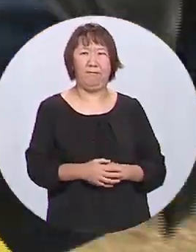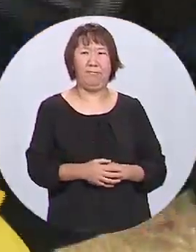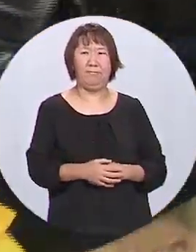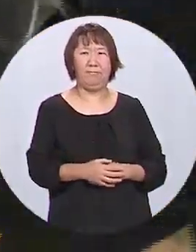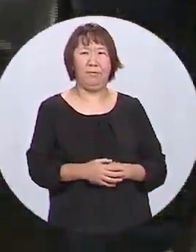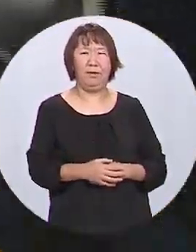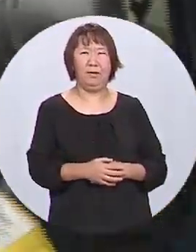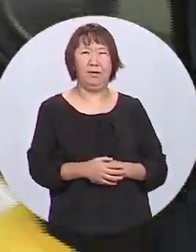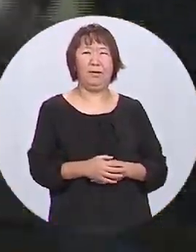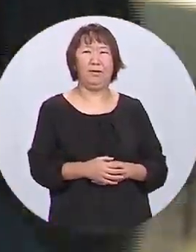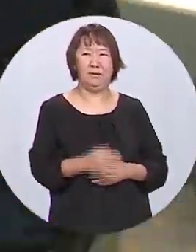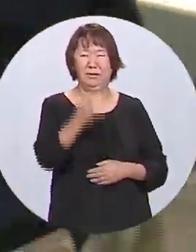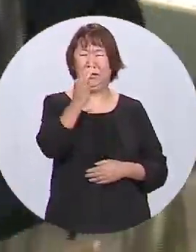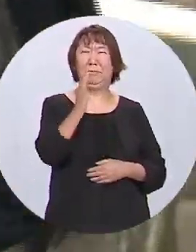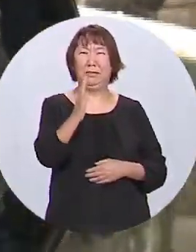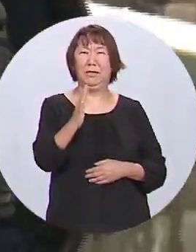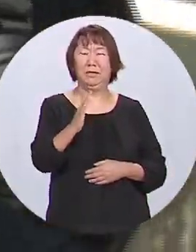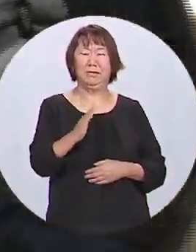すいません。